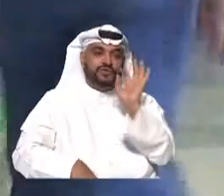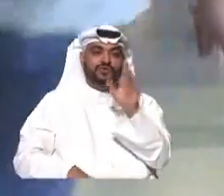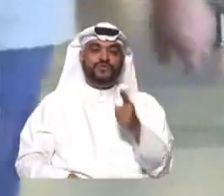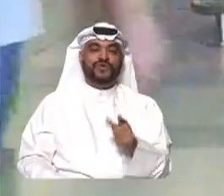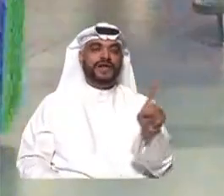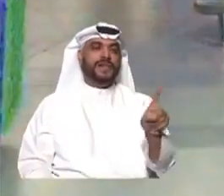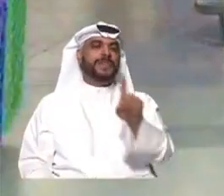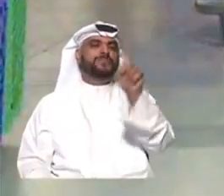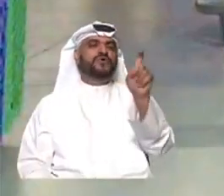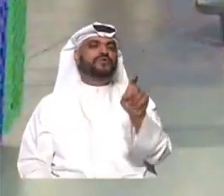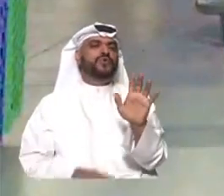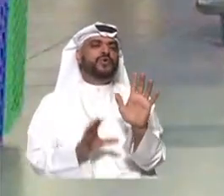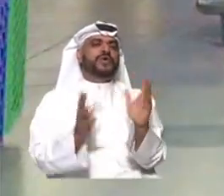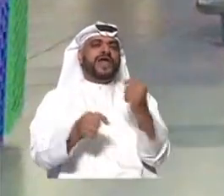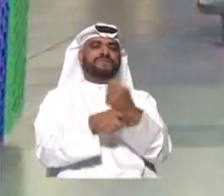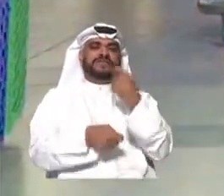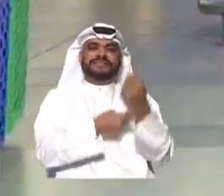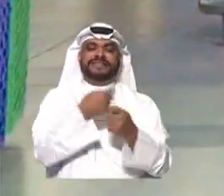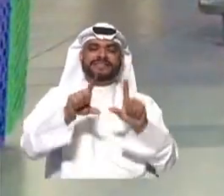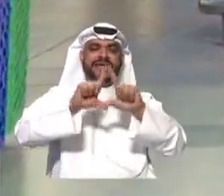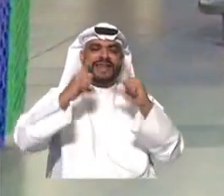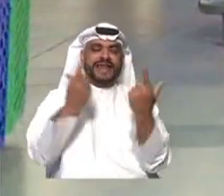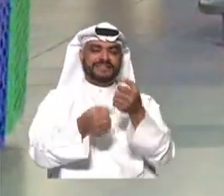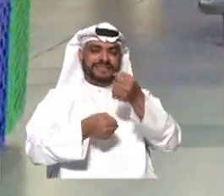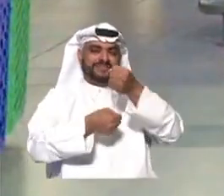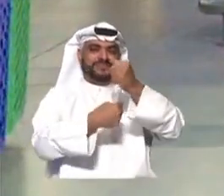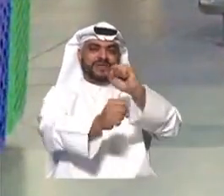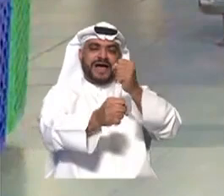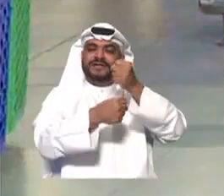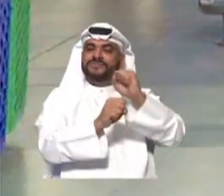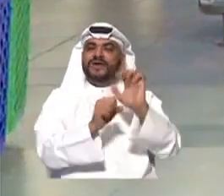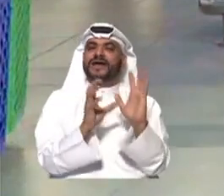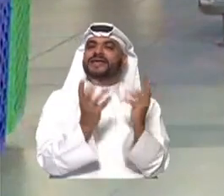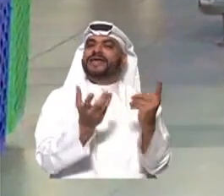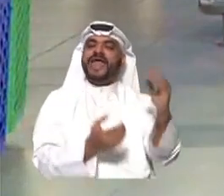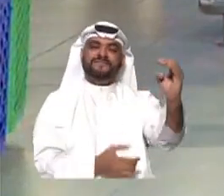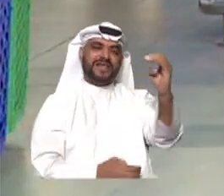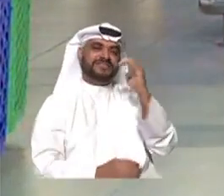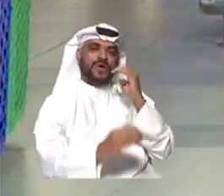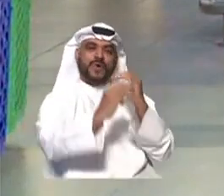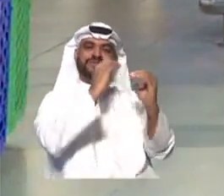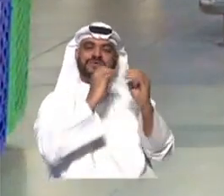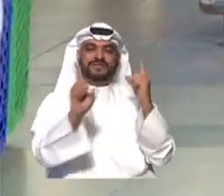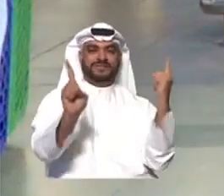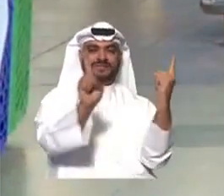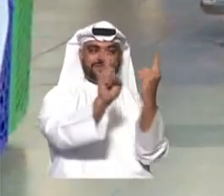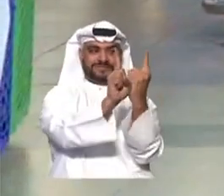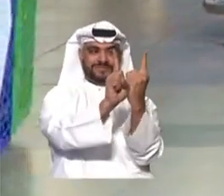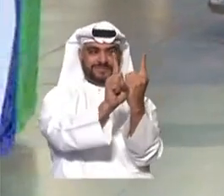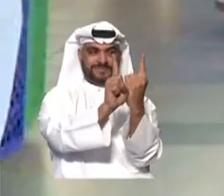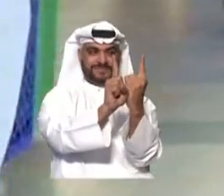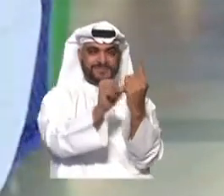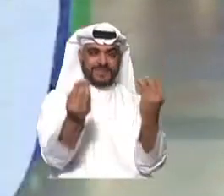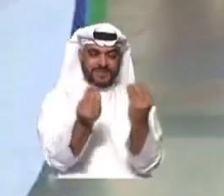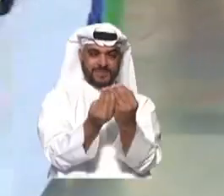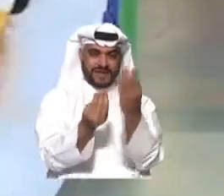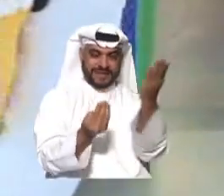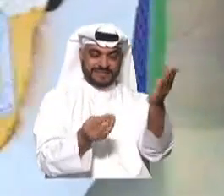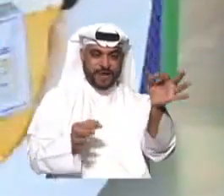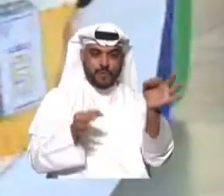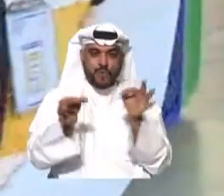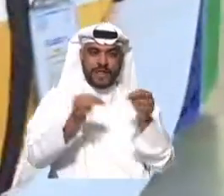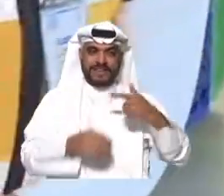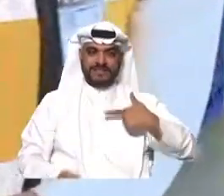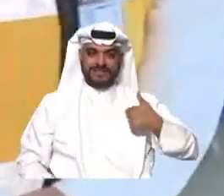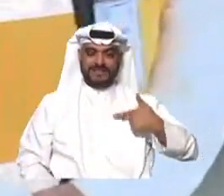الدور المنوط من خلال اللجنة الرئيسية لمتابعة الاشتراطات الصحية في بلدية الكويت، سعدنا نكون معنا الآن المهندس فهد